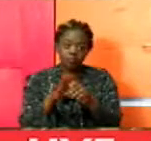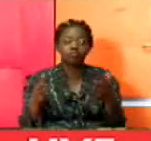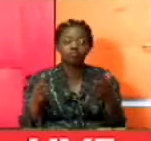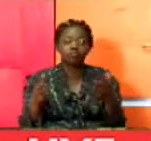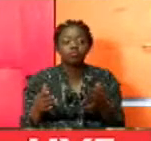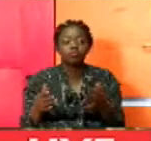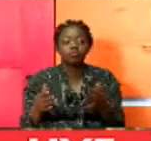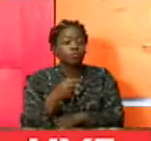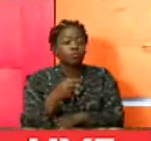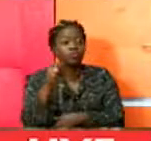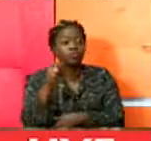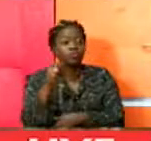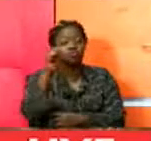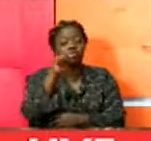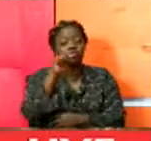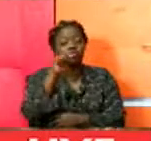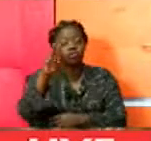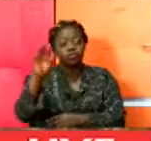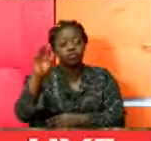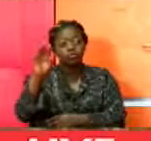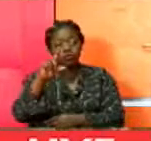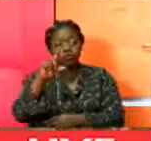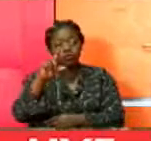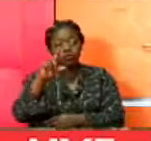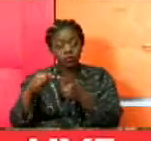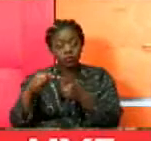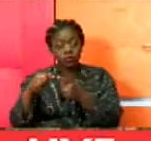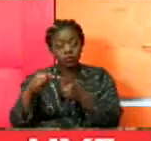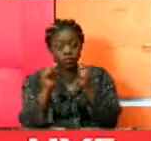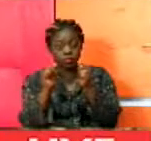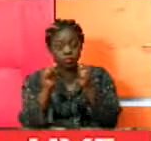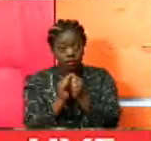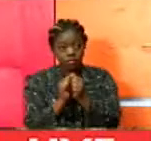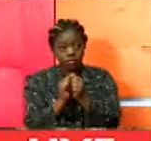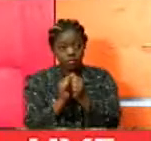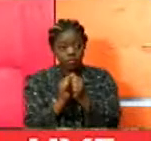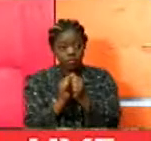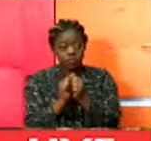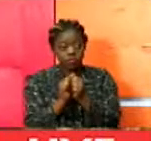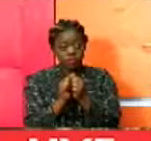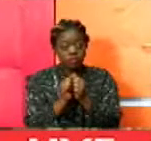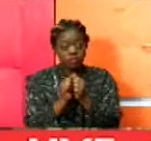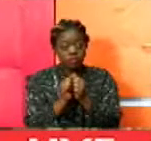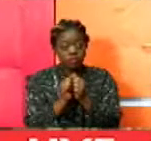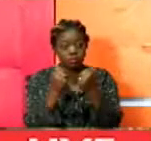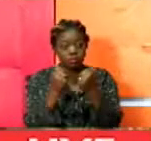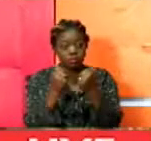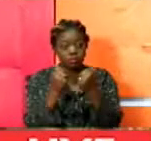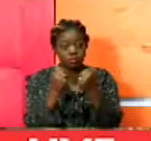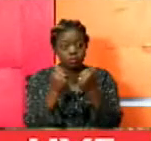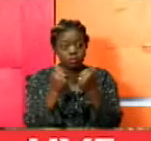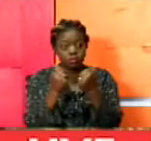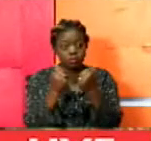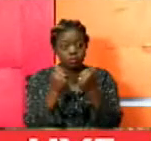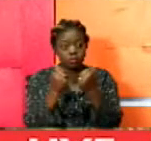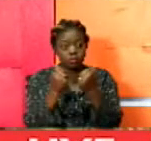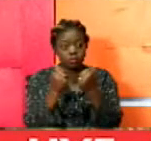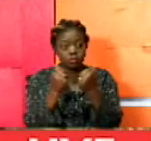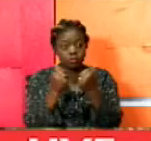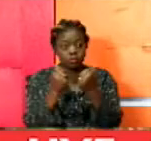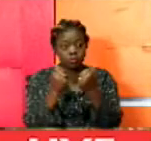Strawberry ono natandise n'ebikolo byabadde 10 nisobola okubyozesa n'ensimba ebikolo kati biri wano tulina ebikolo